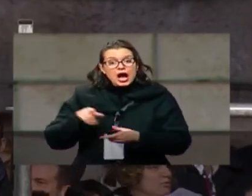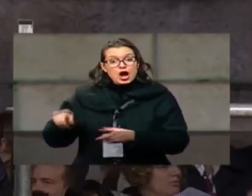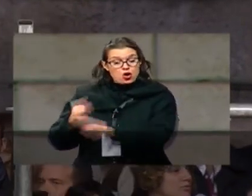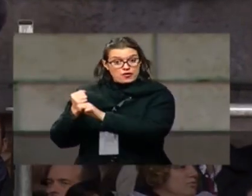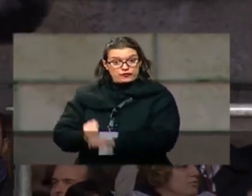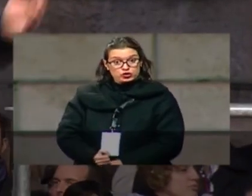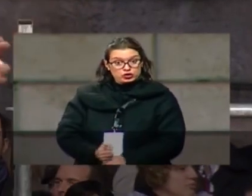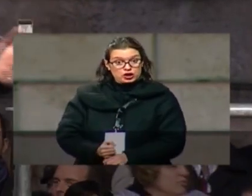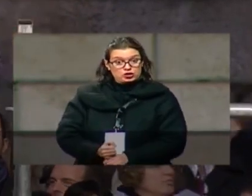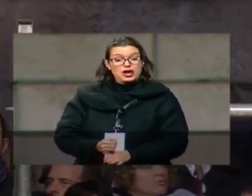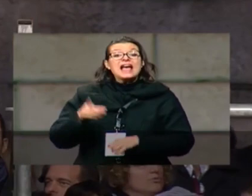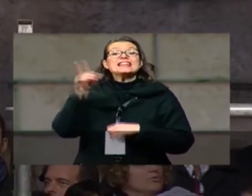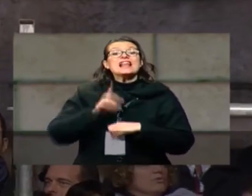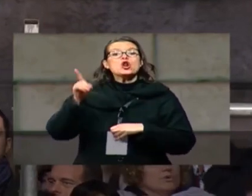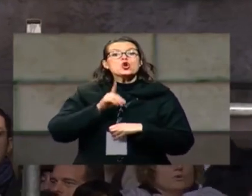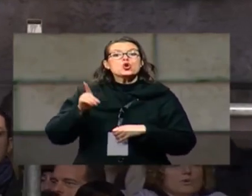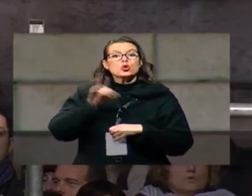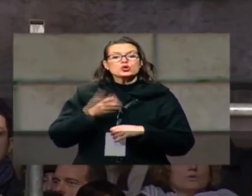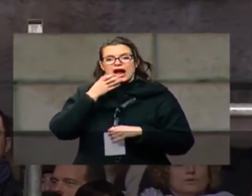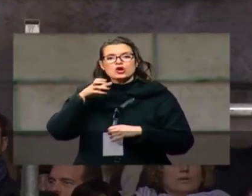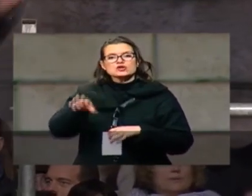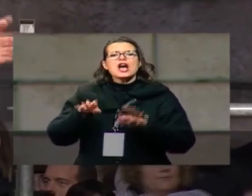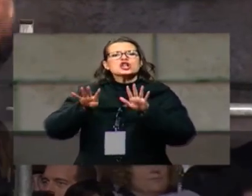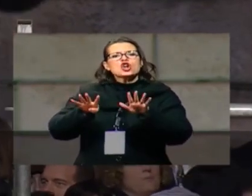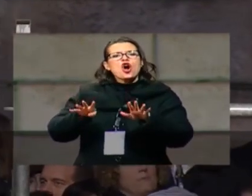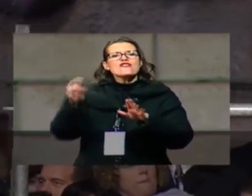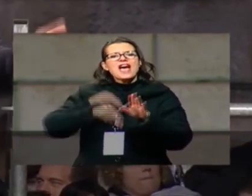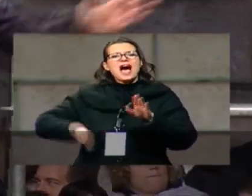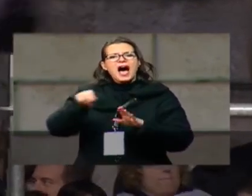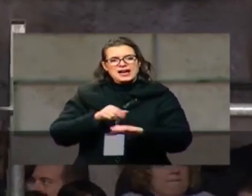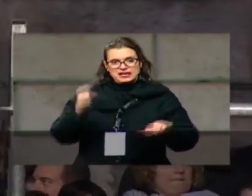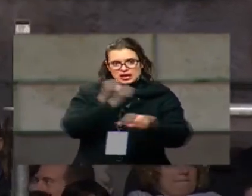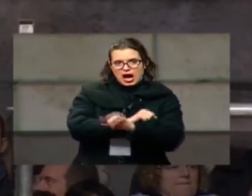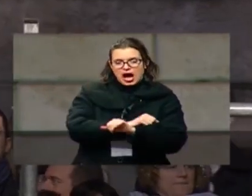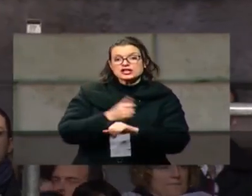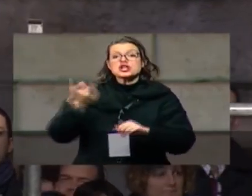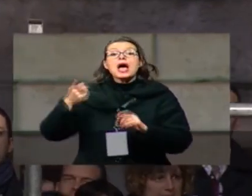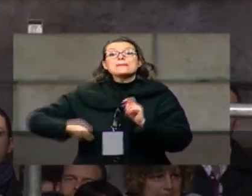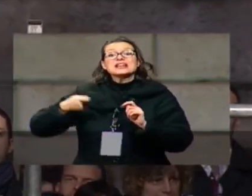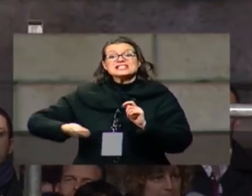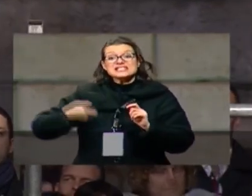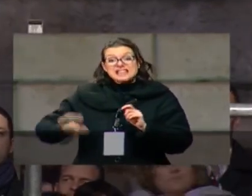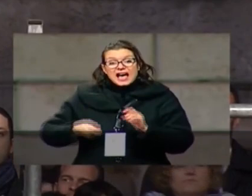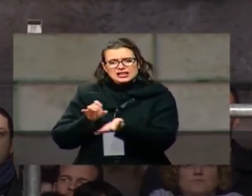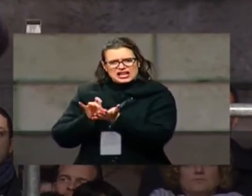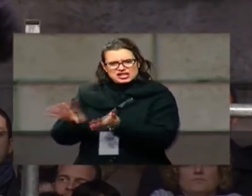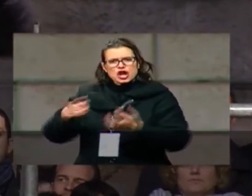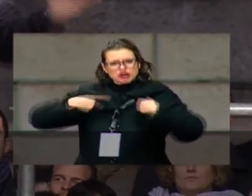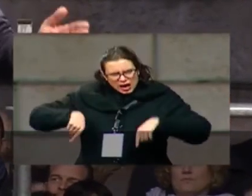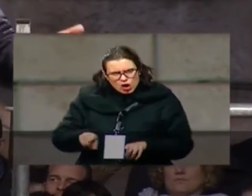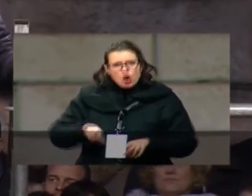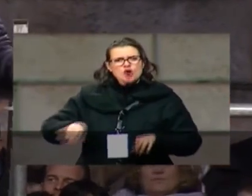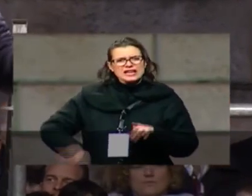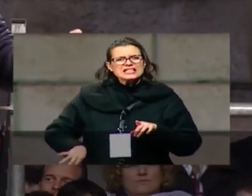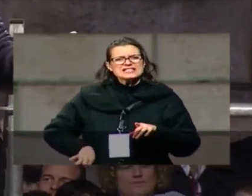Delu ha preso 9 anni per associazione mafiosa e il suo presidente è stato mandato via da noi Dal Senato e ce l'abbiamo